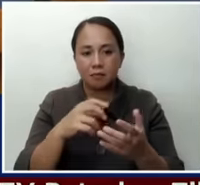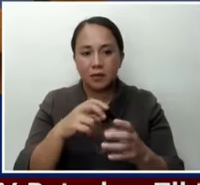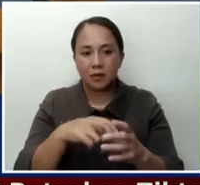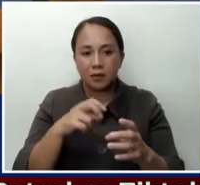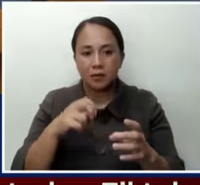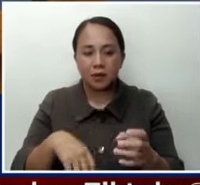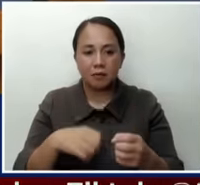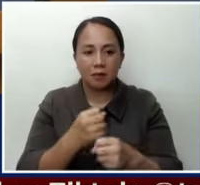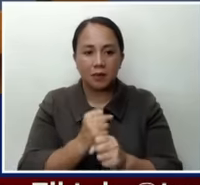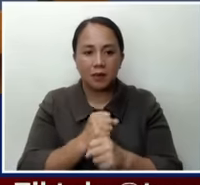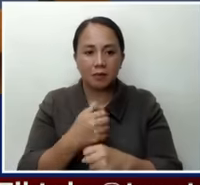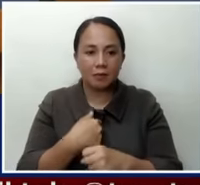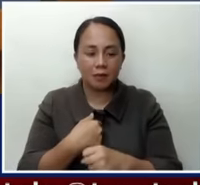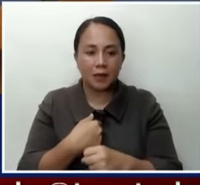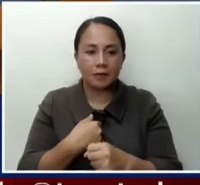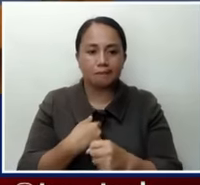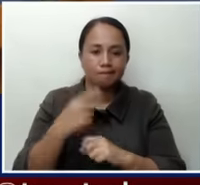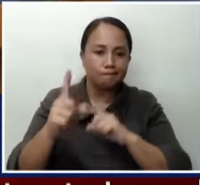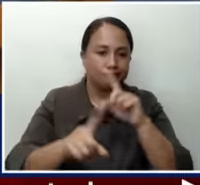my interpellation,